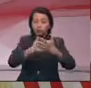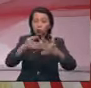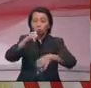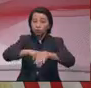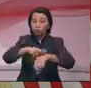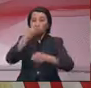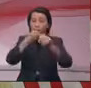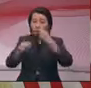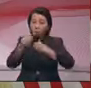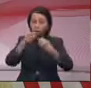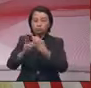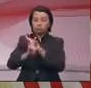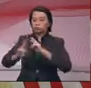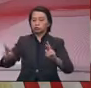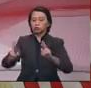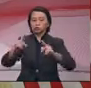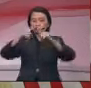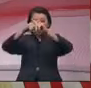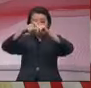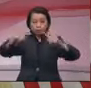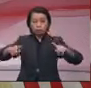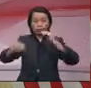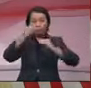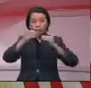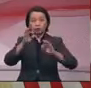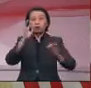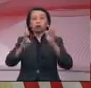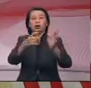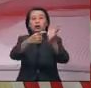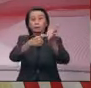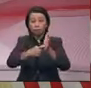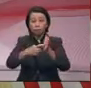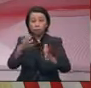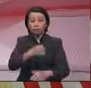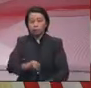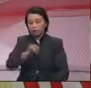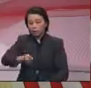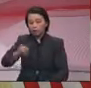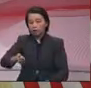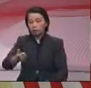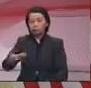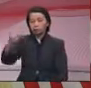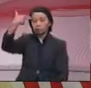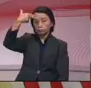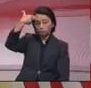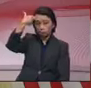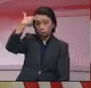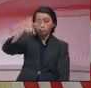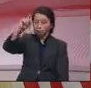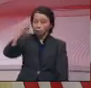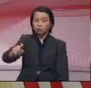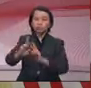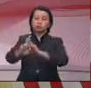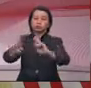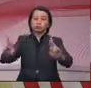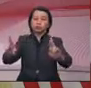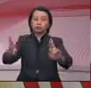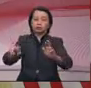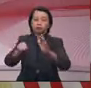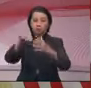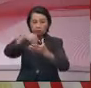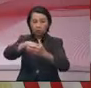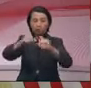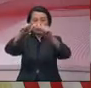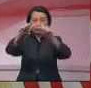makan disediakan di dewan makan sekiranya perlu dan alat pengimbas suhu badan perlu disediakan di